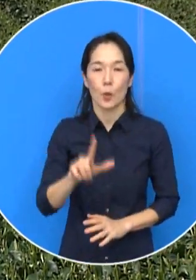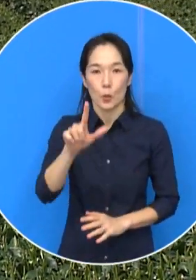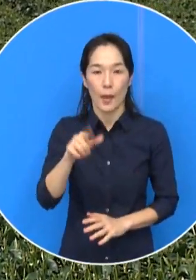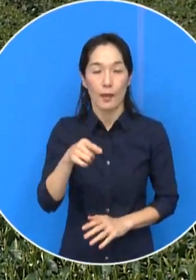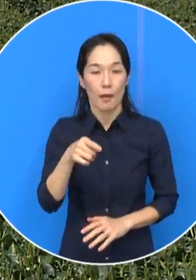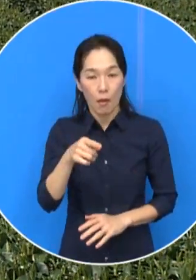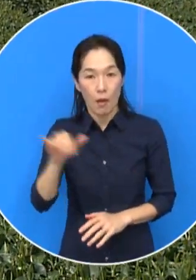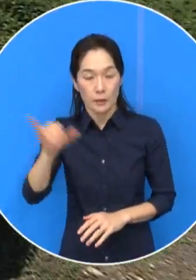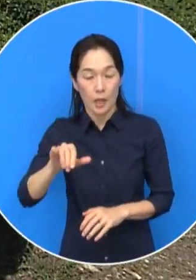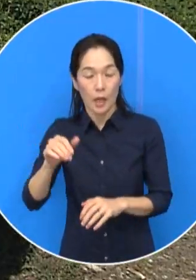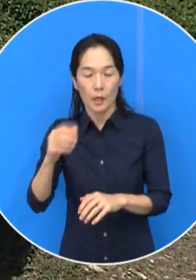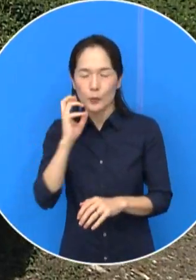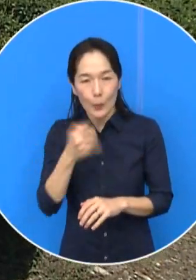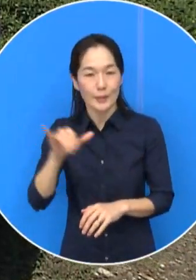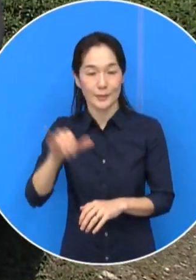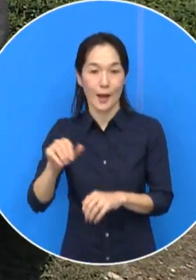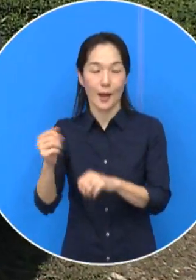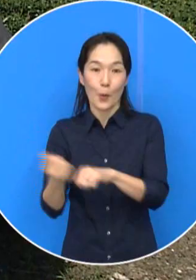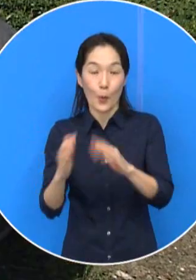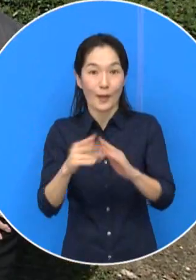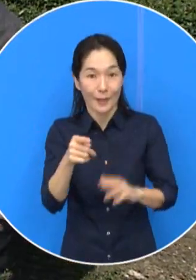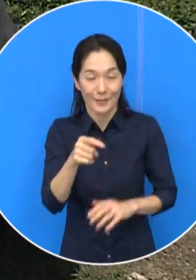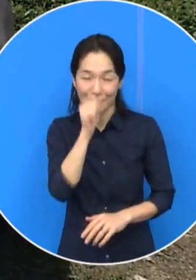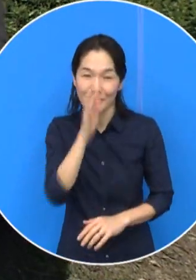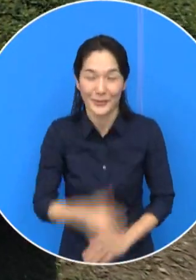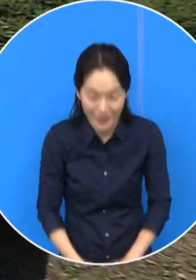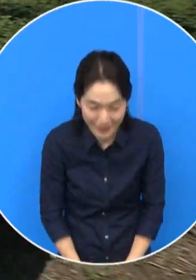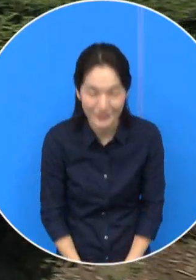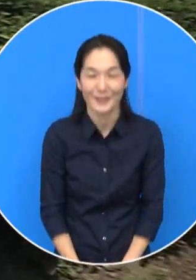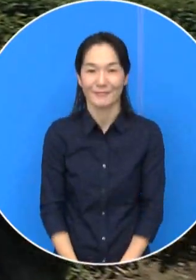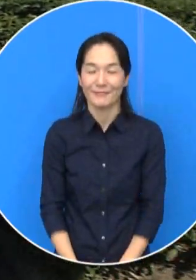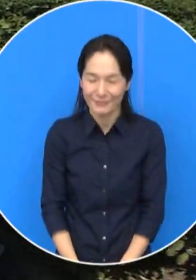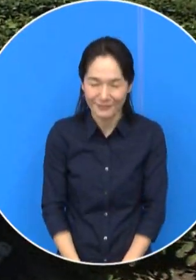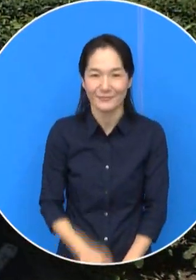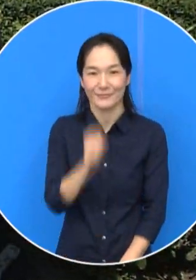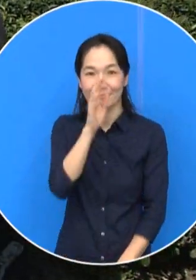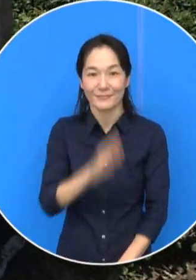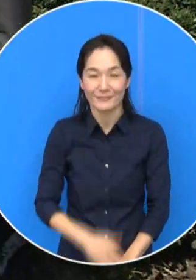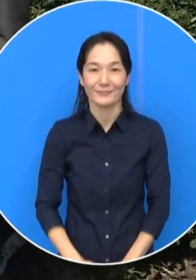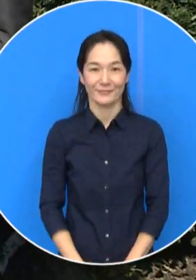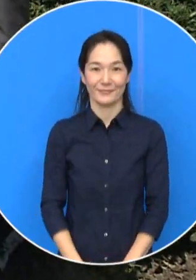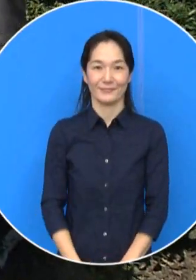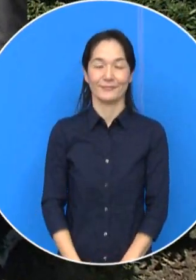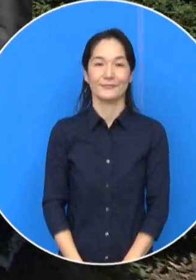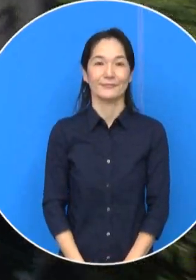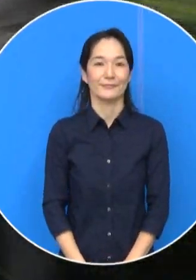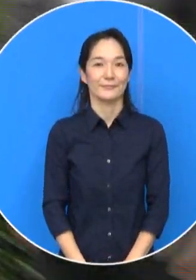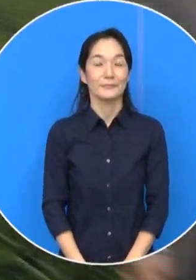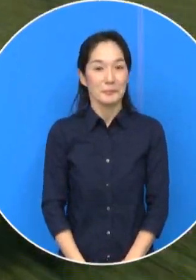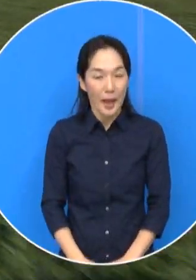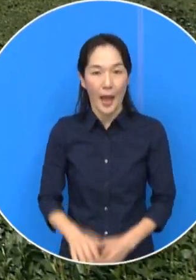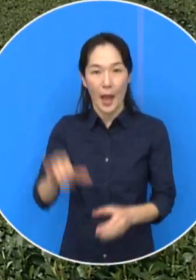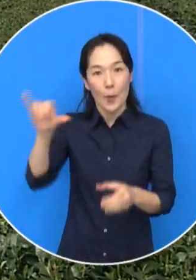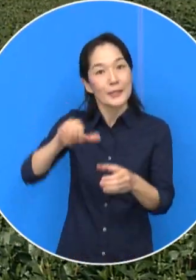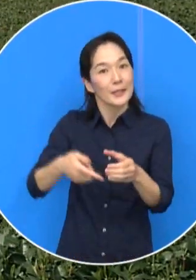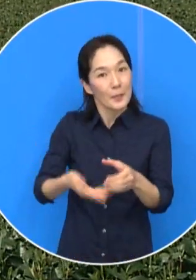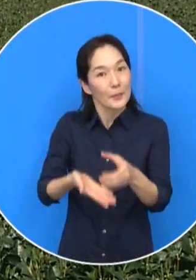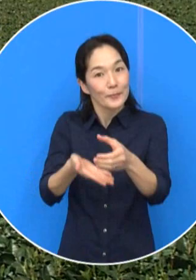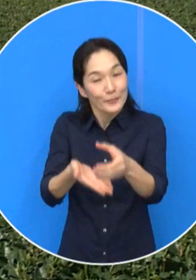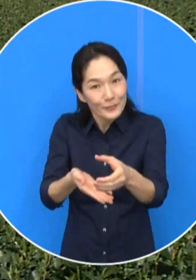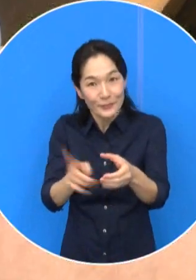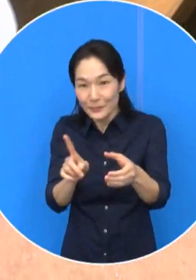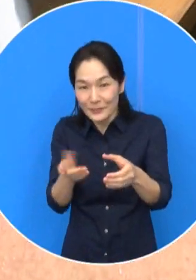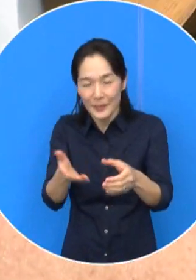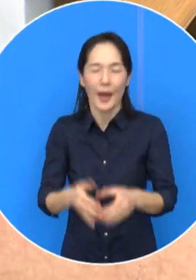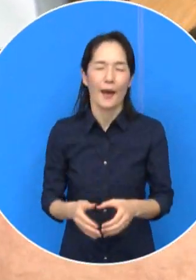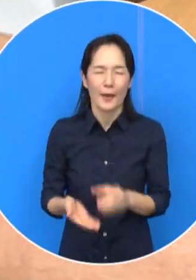茶農家さんですか。よろしくお願いします。 じゃあこそよろしくお願いします。 お願いします。 まあお茶でも行って飲んでみ